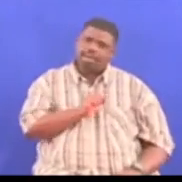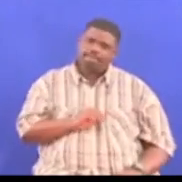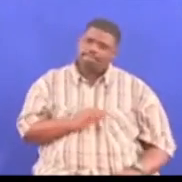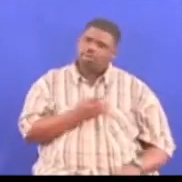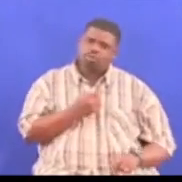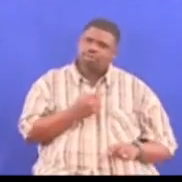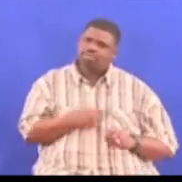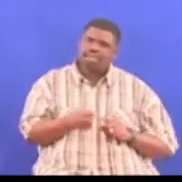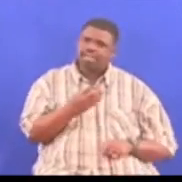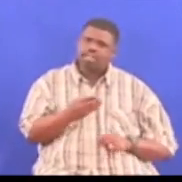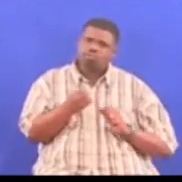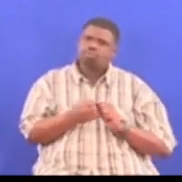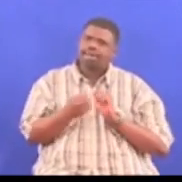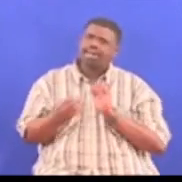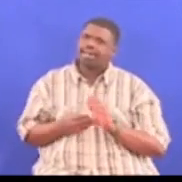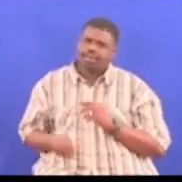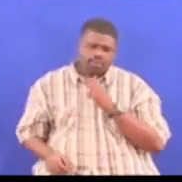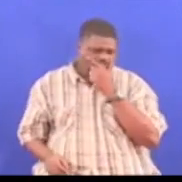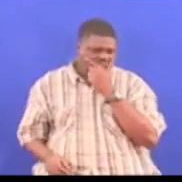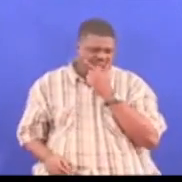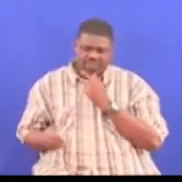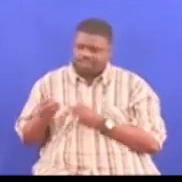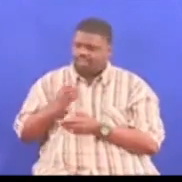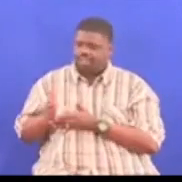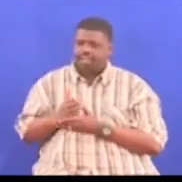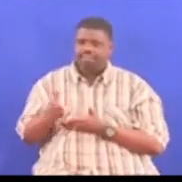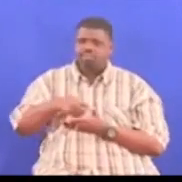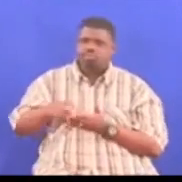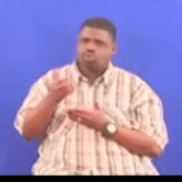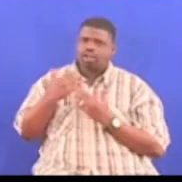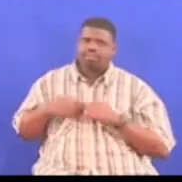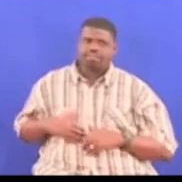igawa k milioni kit afya niit